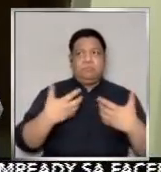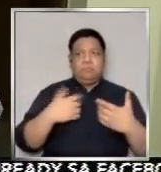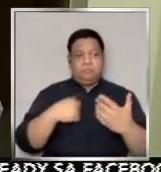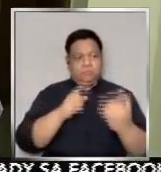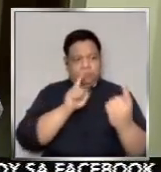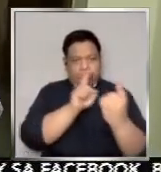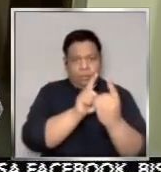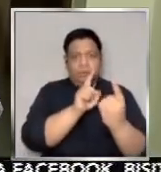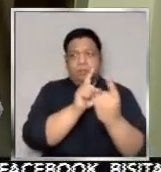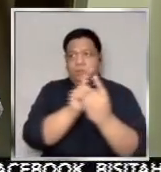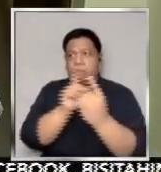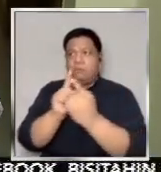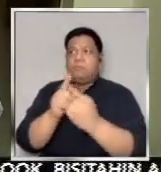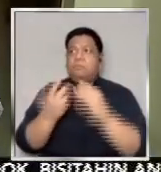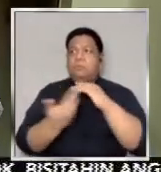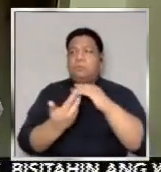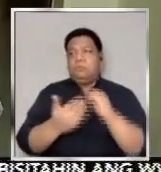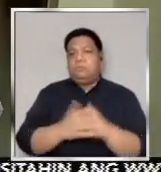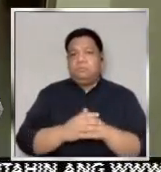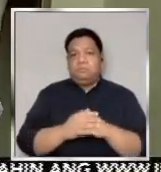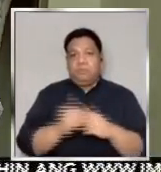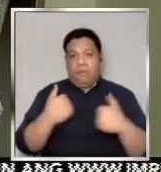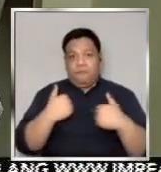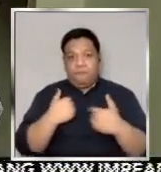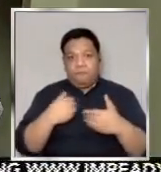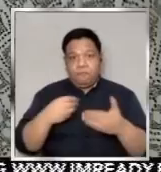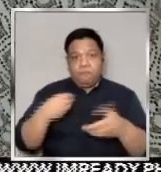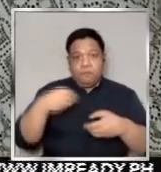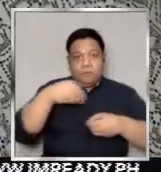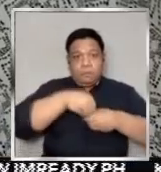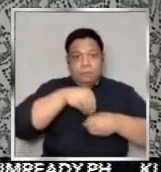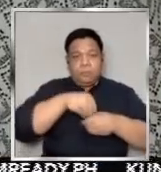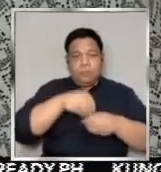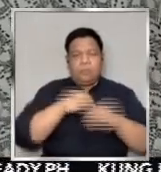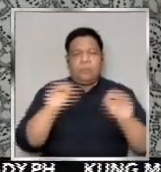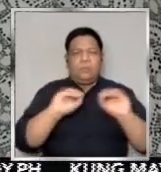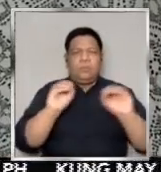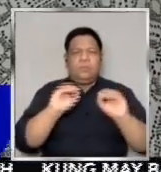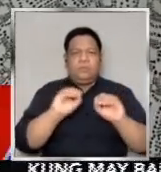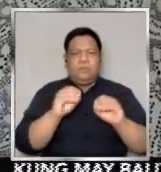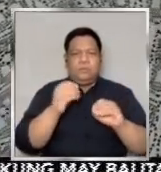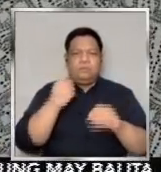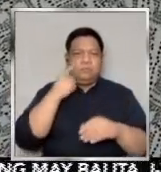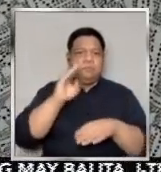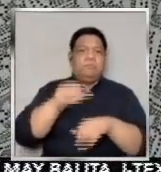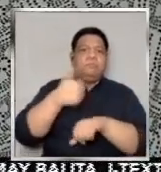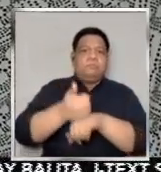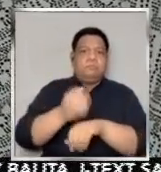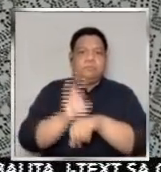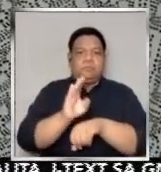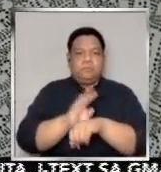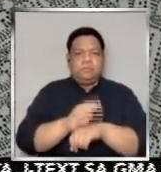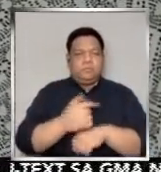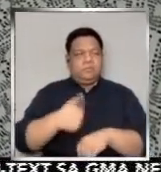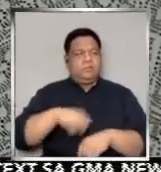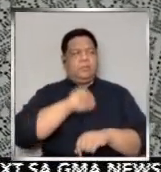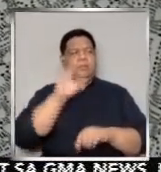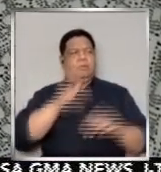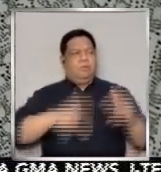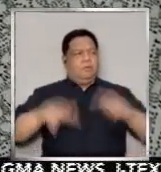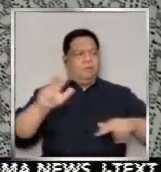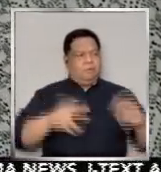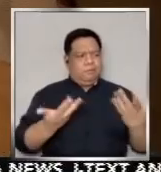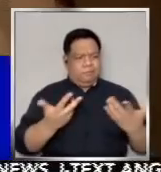rin daw silang ipon para magsimula ng kahit maliit na negosyo. Para kasing nabigla kami, hindi namin po akalain na ganito yung mangyayari, so hindi